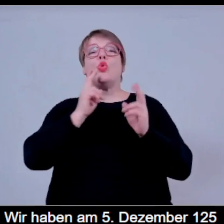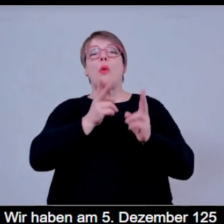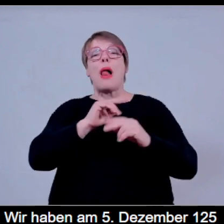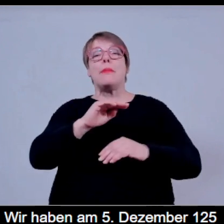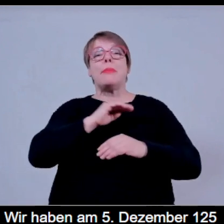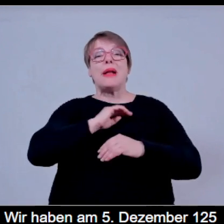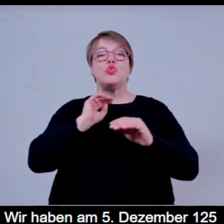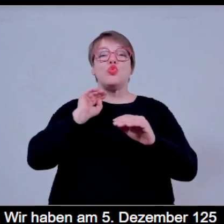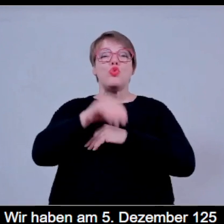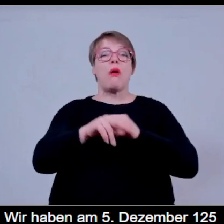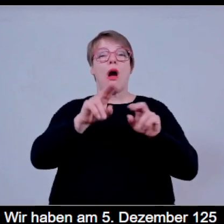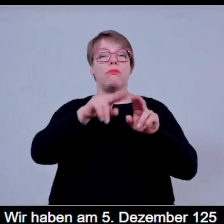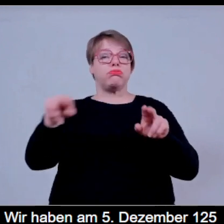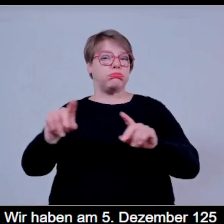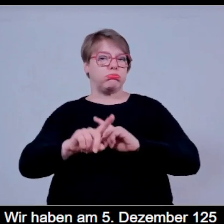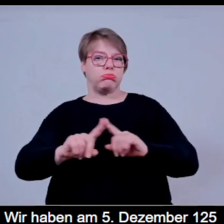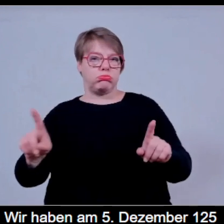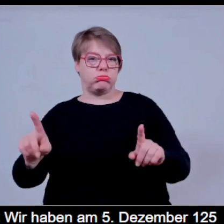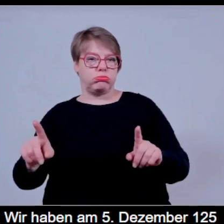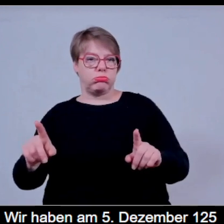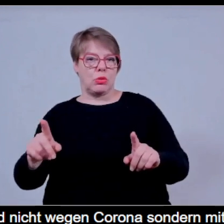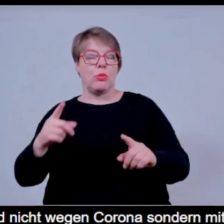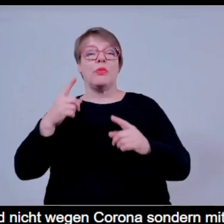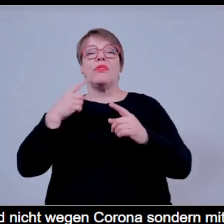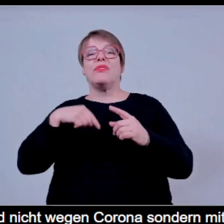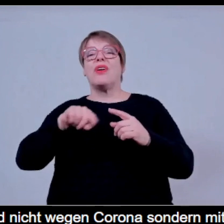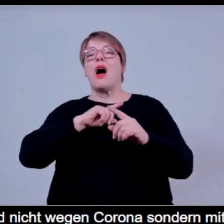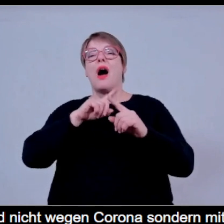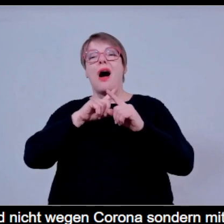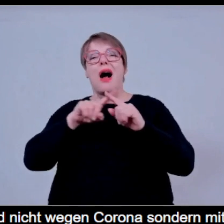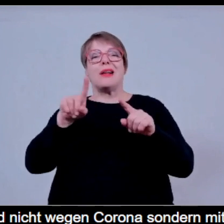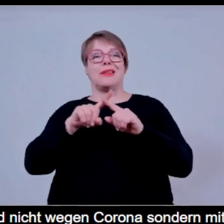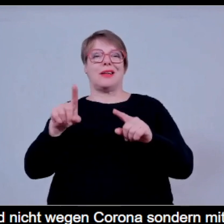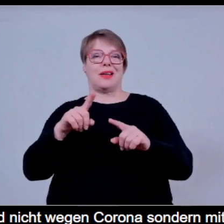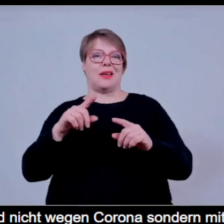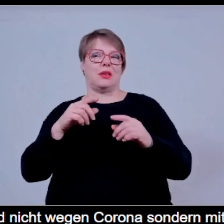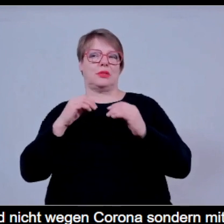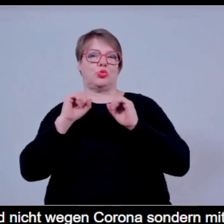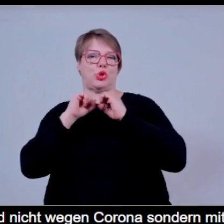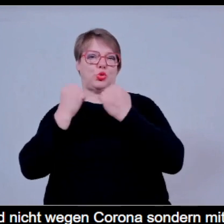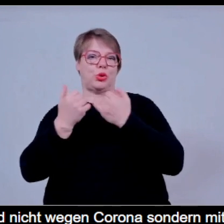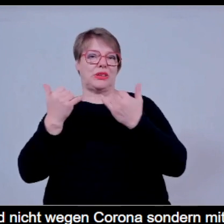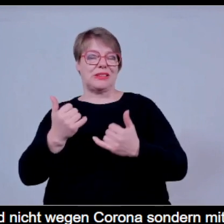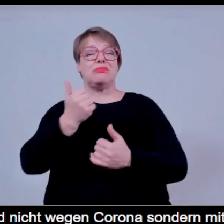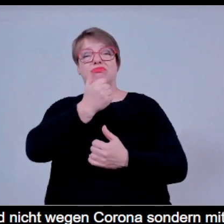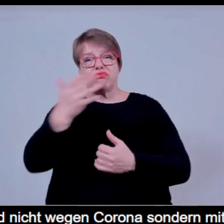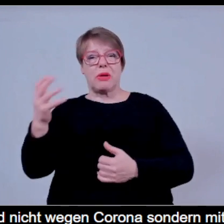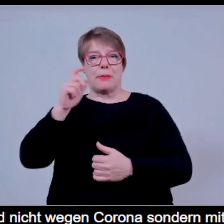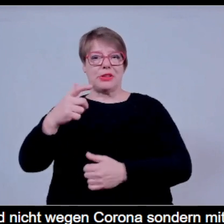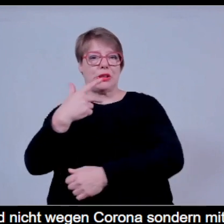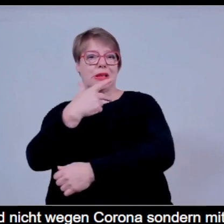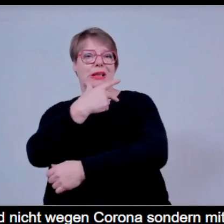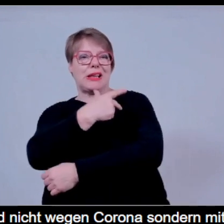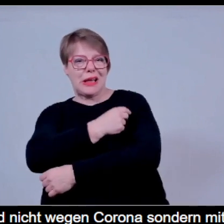dieses Thema der Maske sich möglicherweise in der Lebensrealität der Menschen über Corona hinaus tatsächlich einbehalten wird. Dass viele vielleicht sagen, naja,